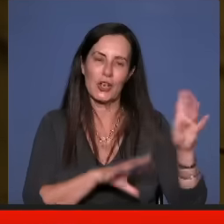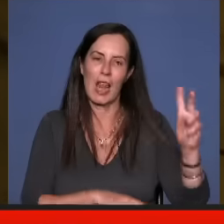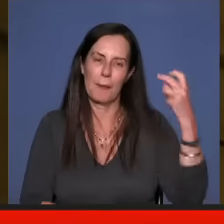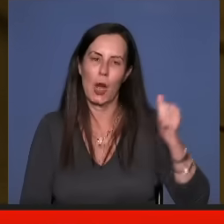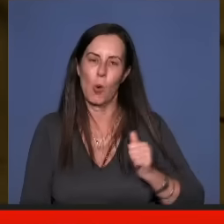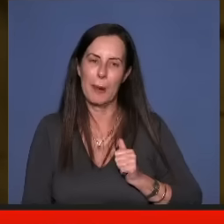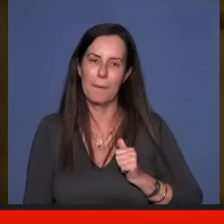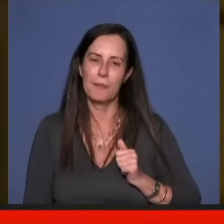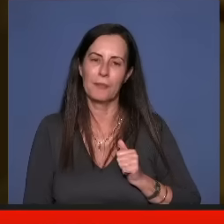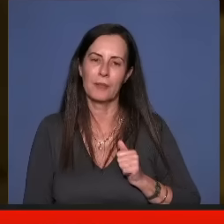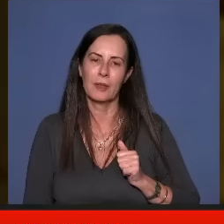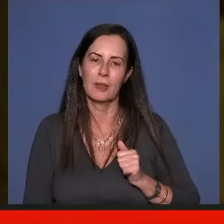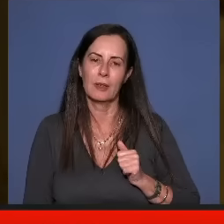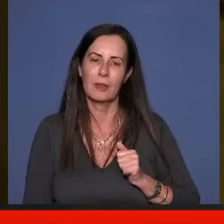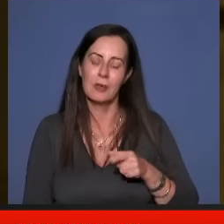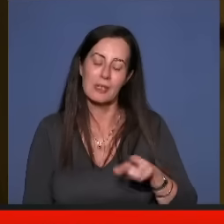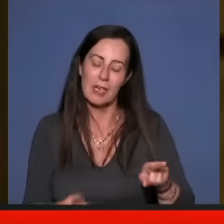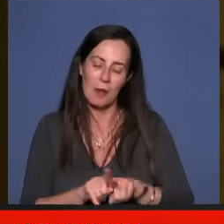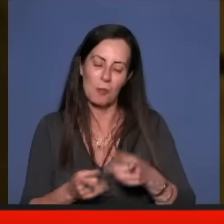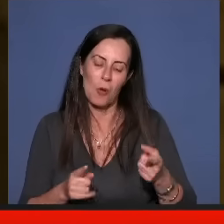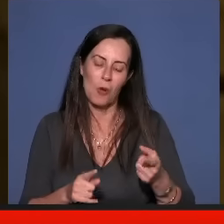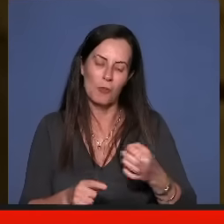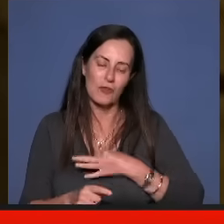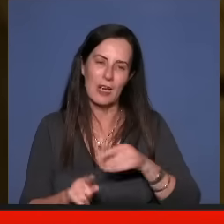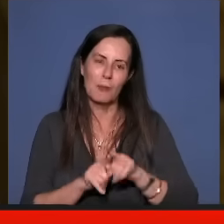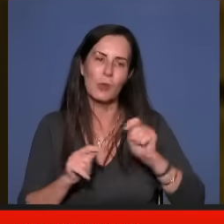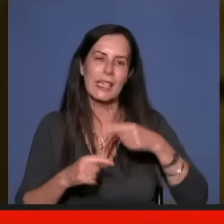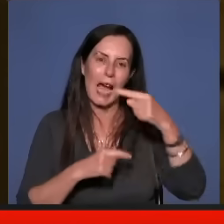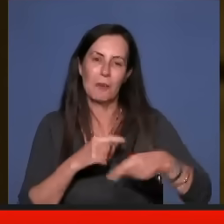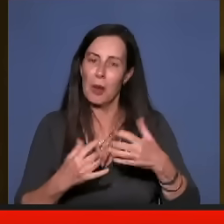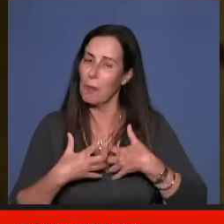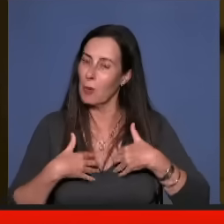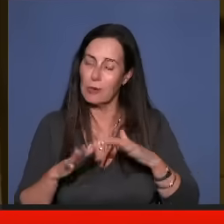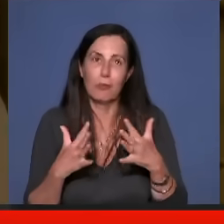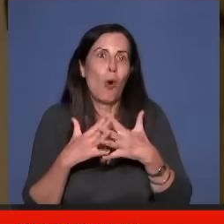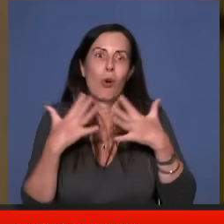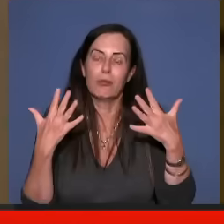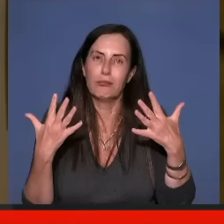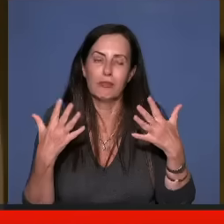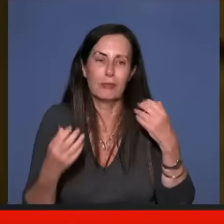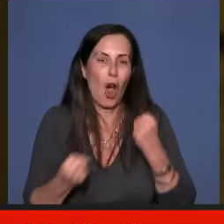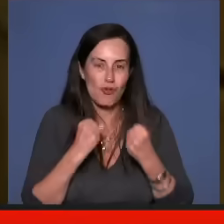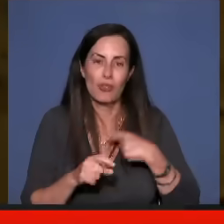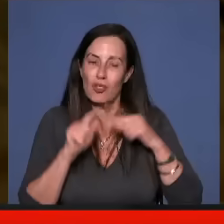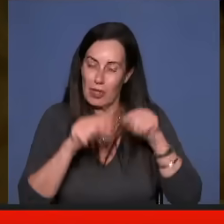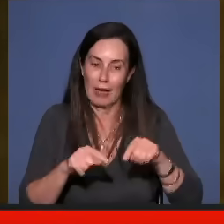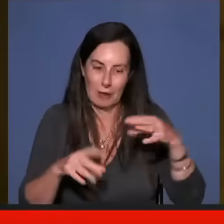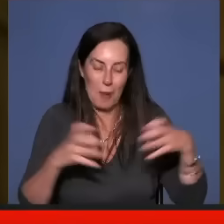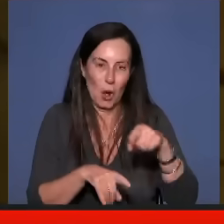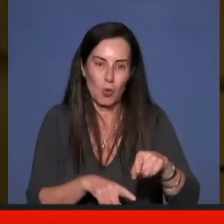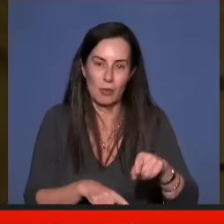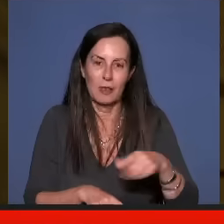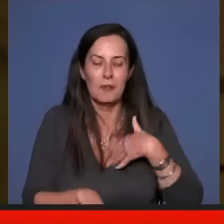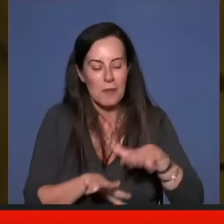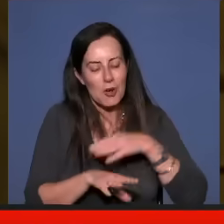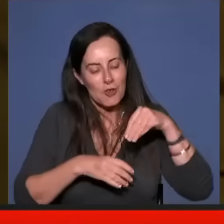למילואים. זה גם סוג של סגירת מעגל פצוע מהותי שאתה מגיע אליו, שהוא חלק מהגדוד שהיית בו. יש